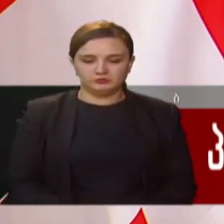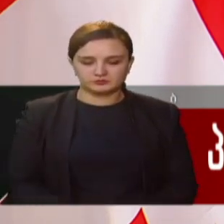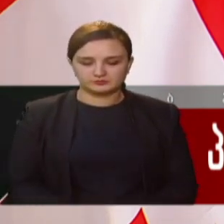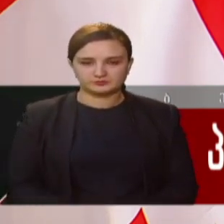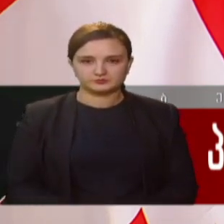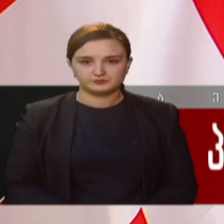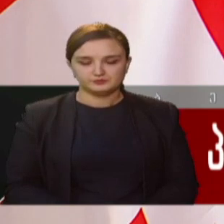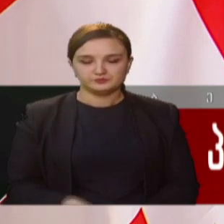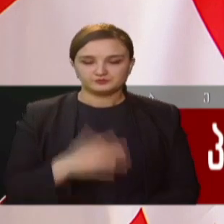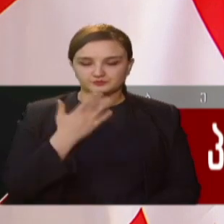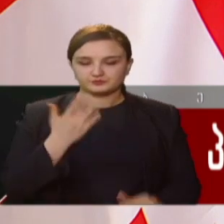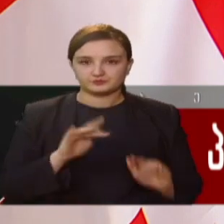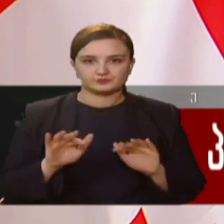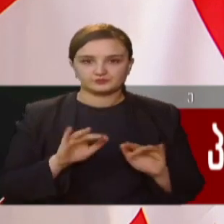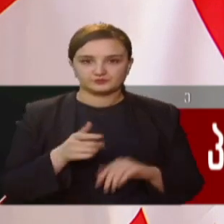ნაცონალური მოძრაობის წევრები,